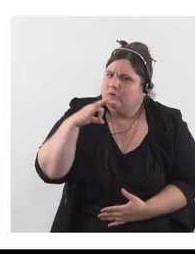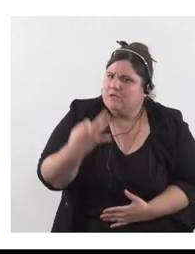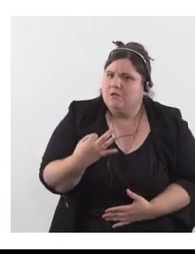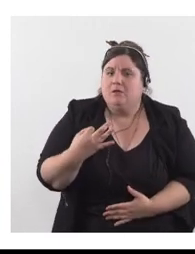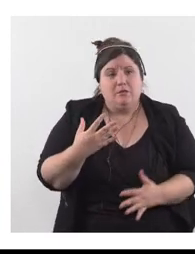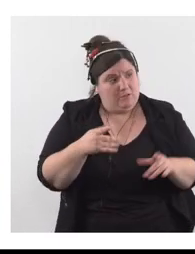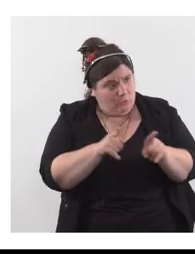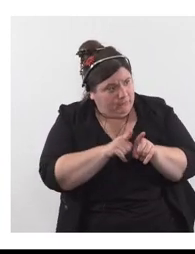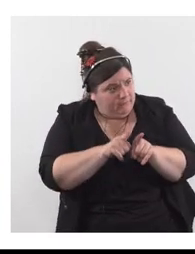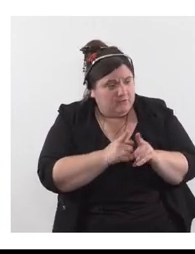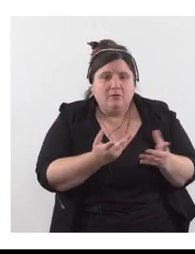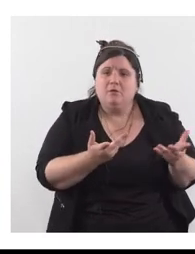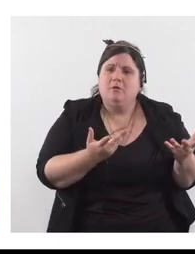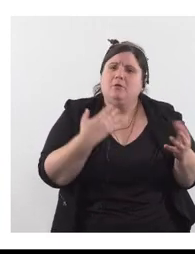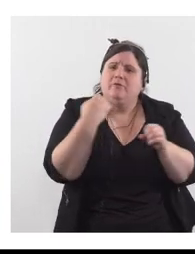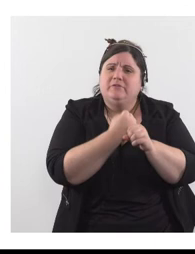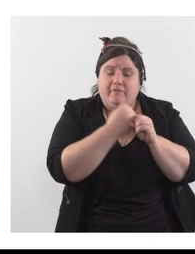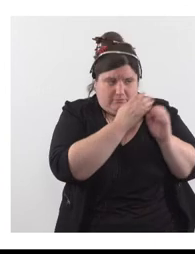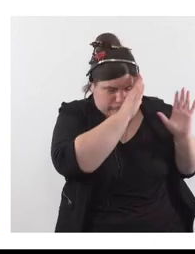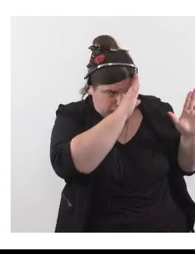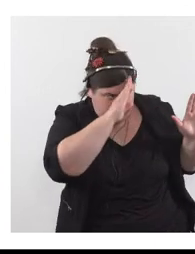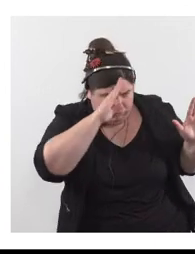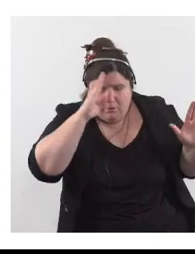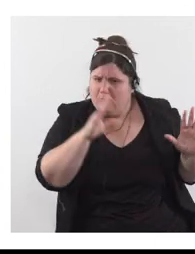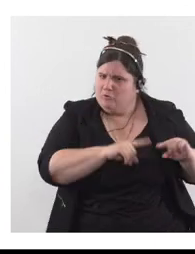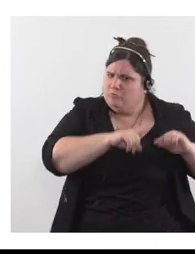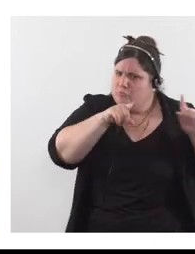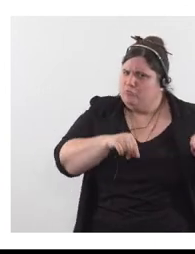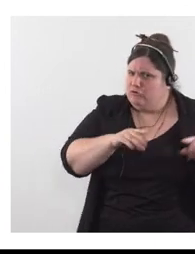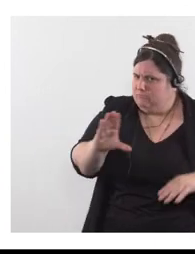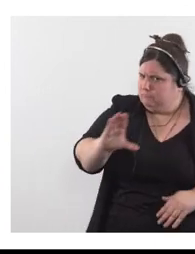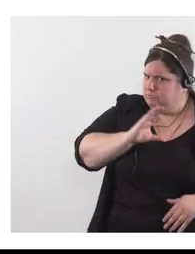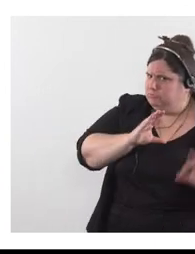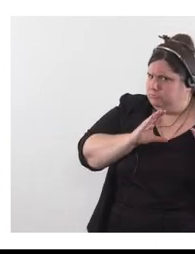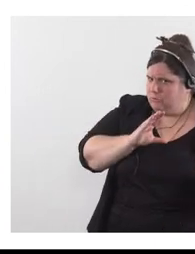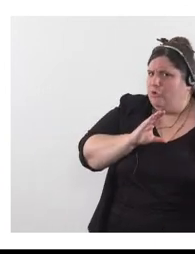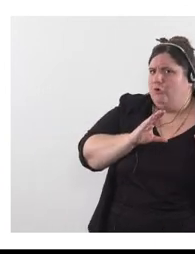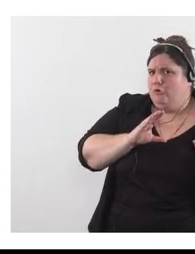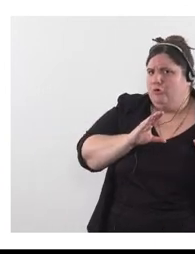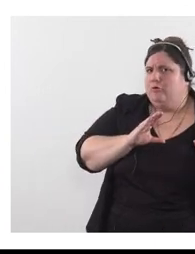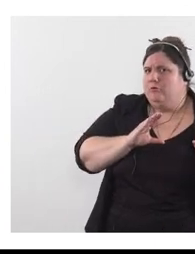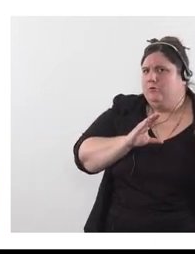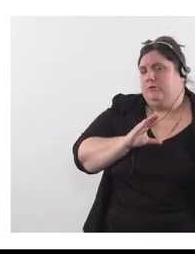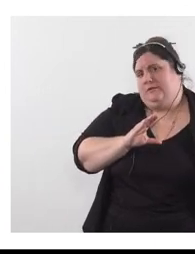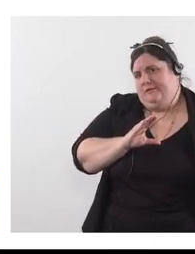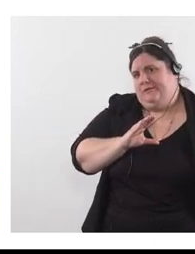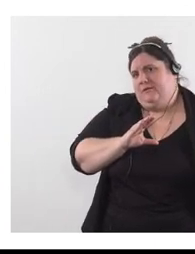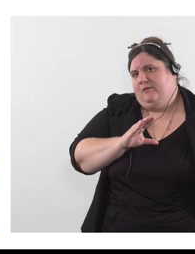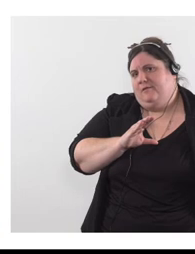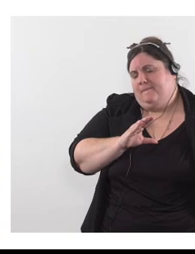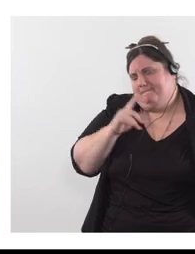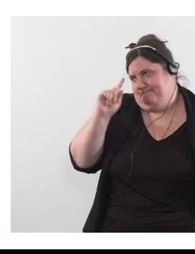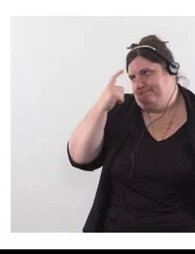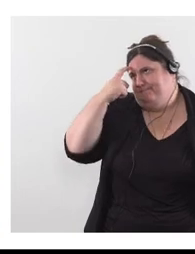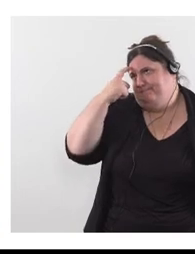un budget pour notre travail plus conséquent. Je pense que c'est une de ces choses, c'est que plus